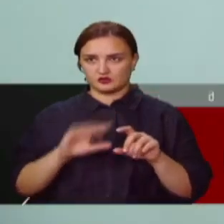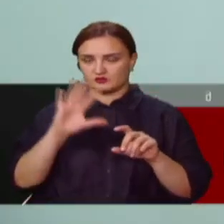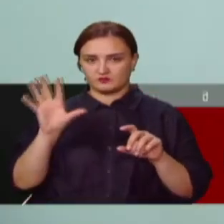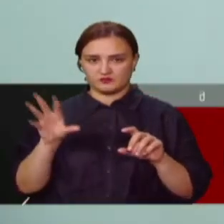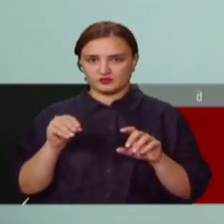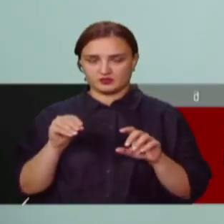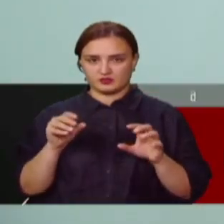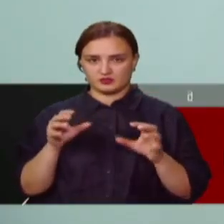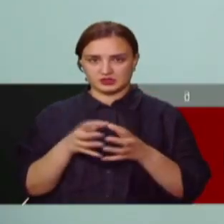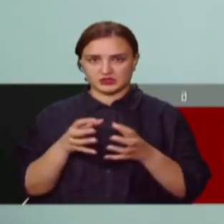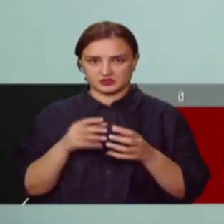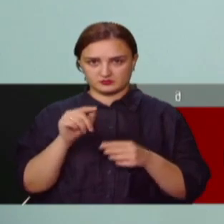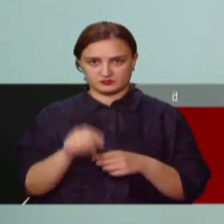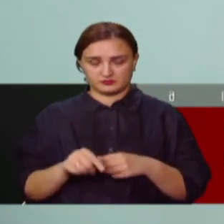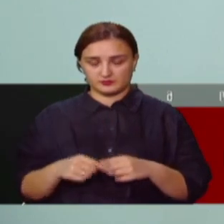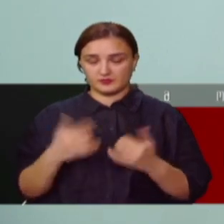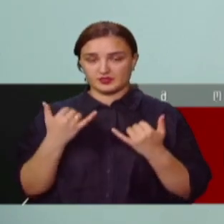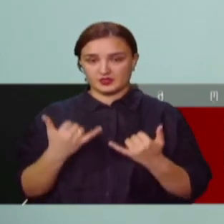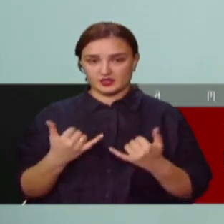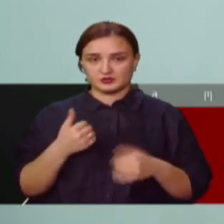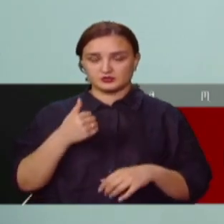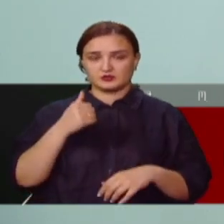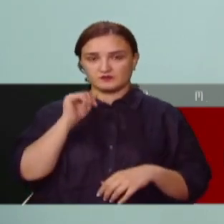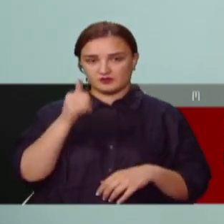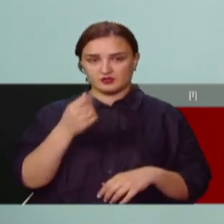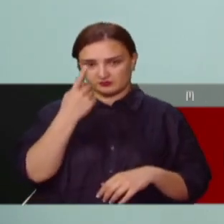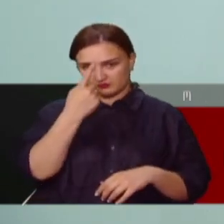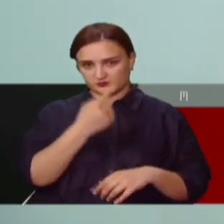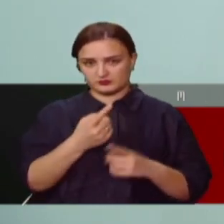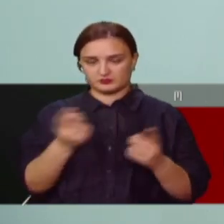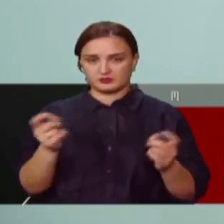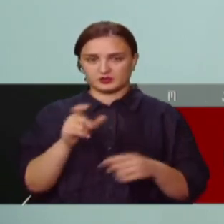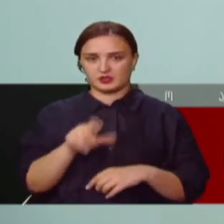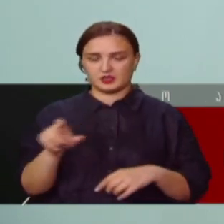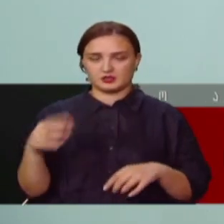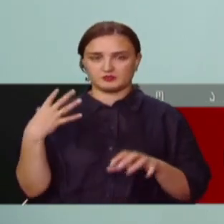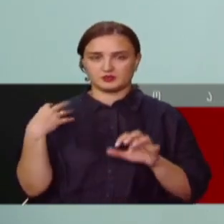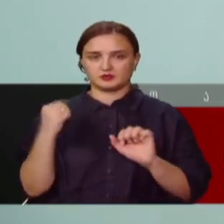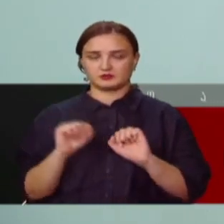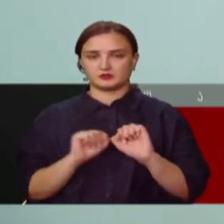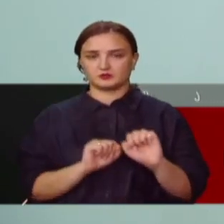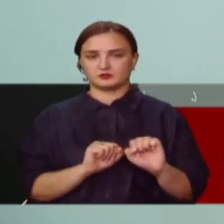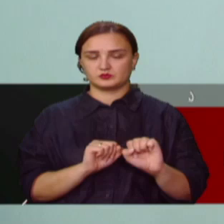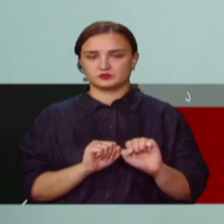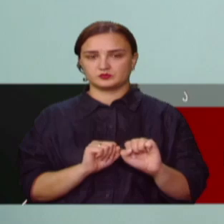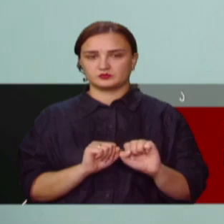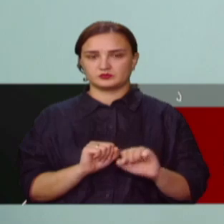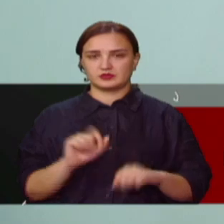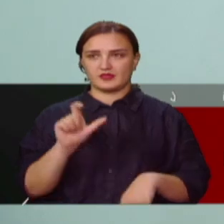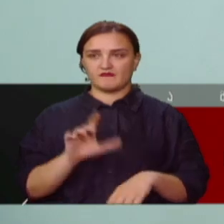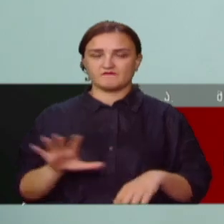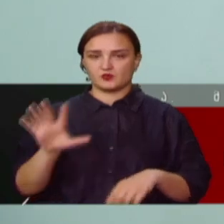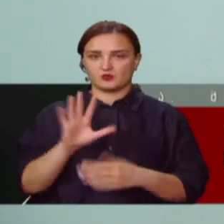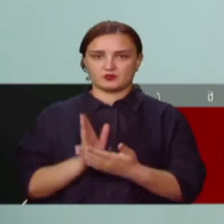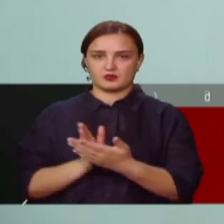ჩვენ მოუწოდებდით, დღესაც მოუწოდებთ და ხვალაც მოუწოდებთ ამომრჩეველს მხარი დაუჭირონ პროდასავლურ